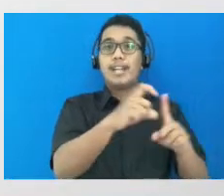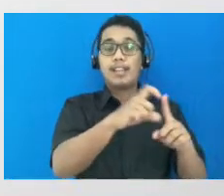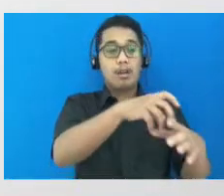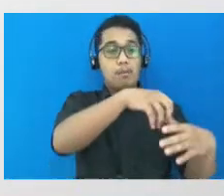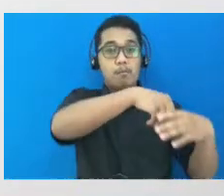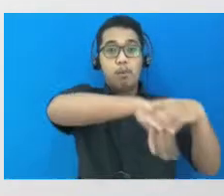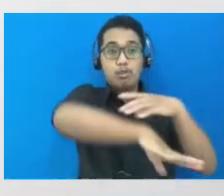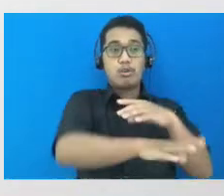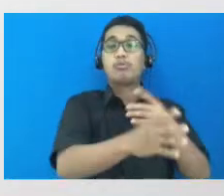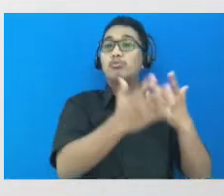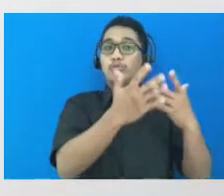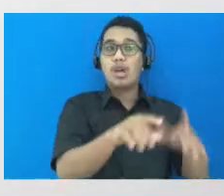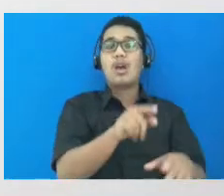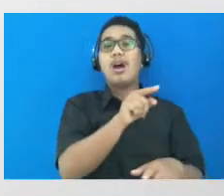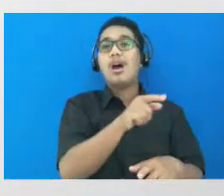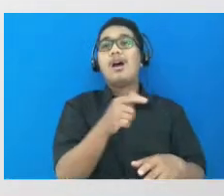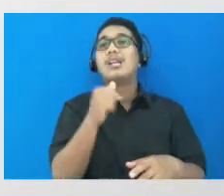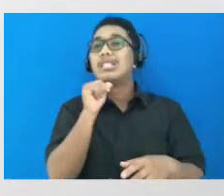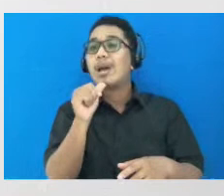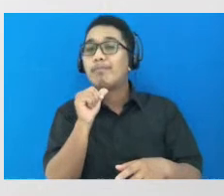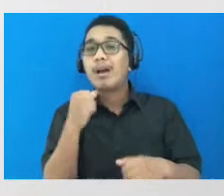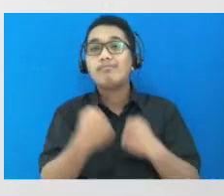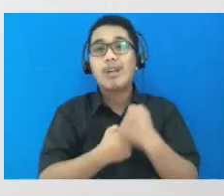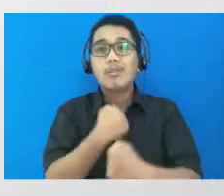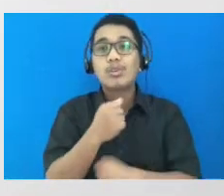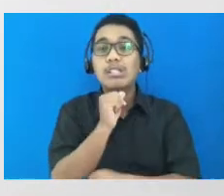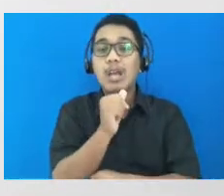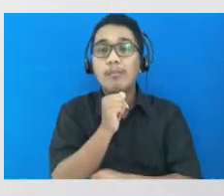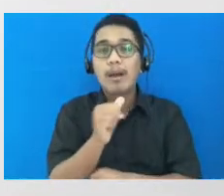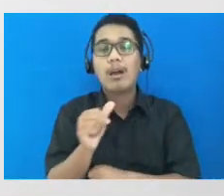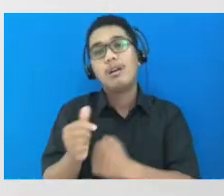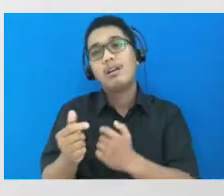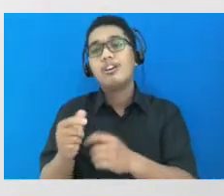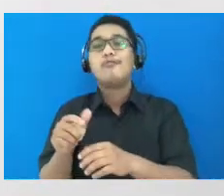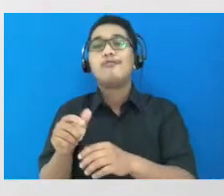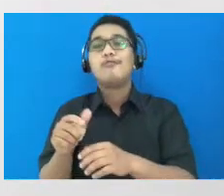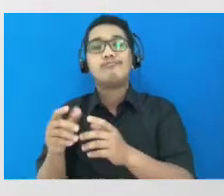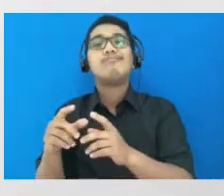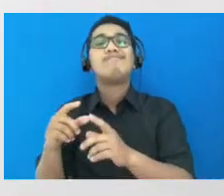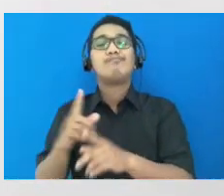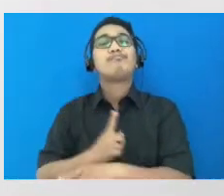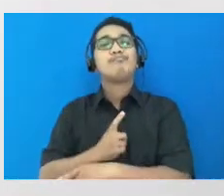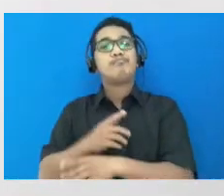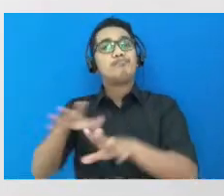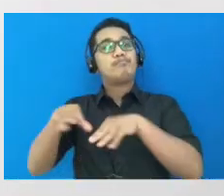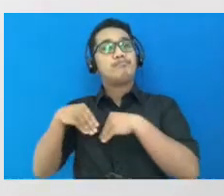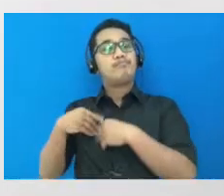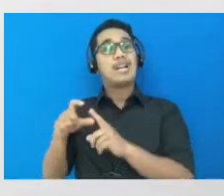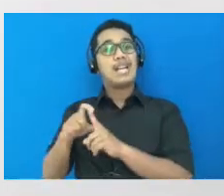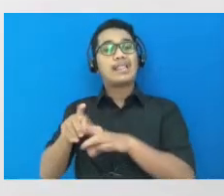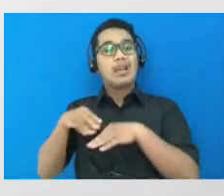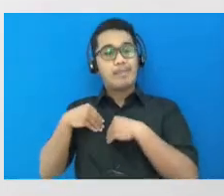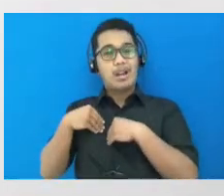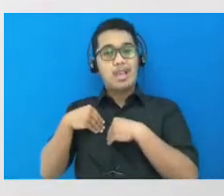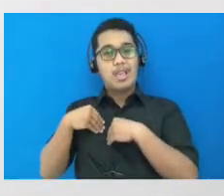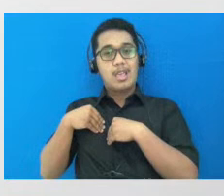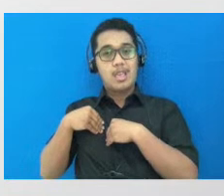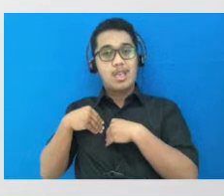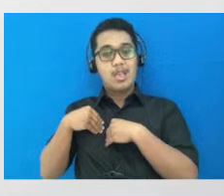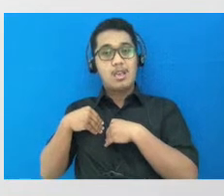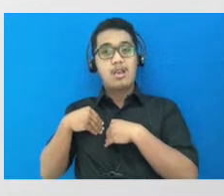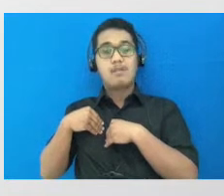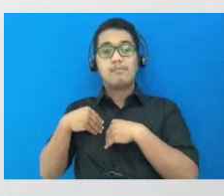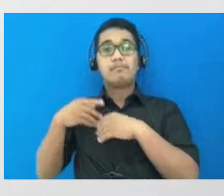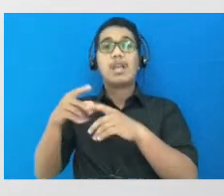itu hanya bisa dilakukan oleh pemproses data ataupun pemilik data tersebut, bukan oleh masing-masing